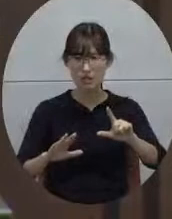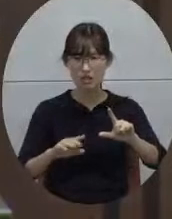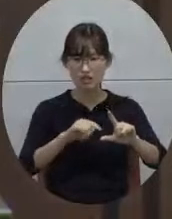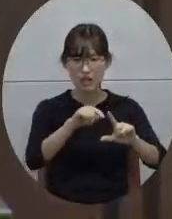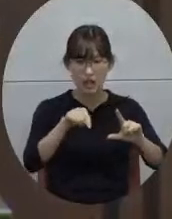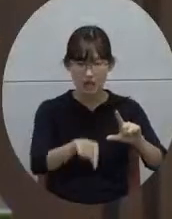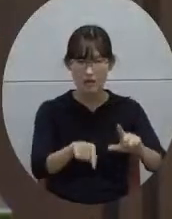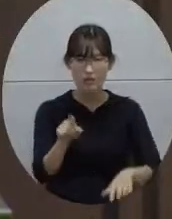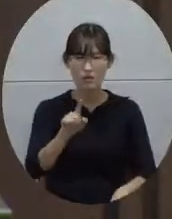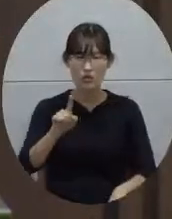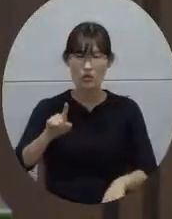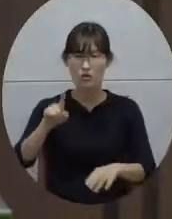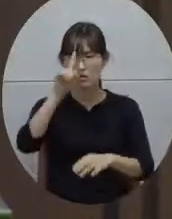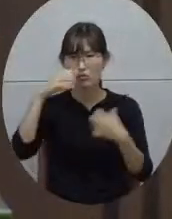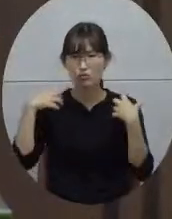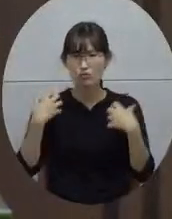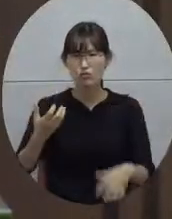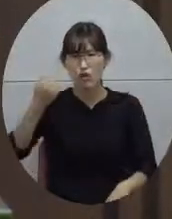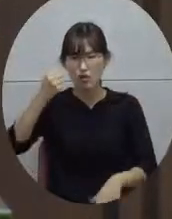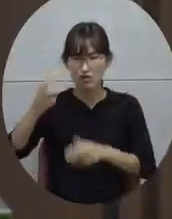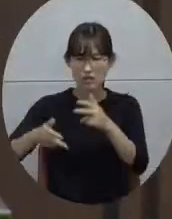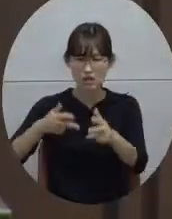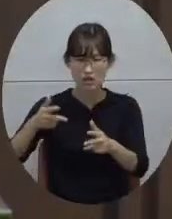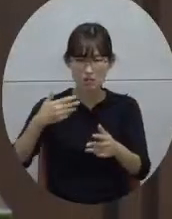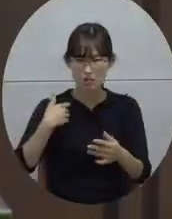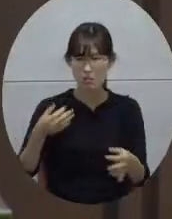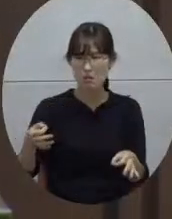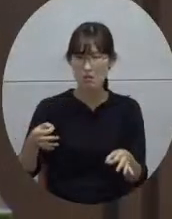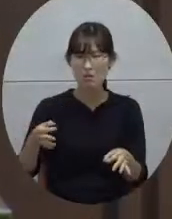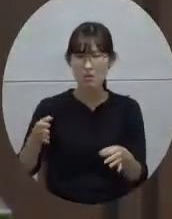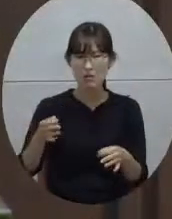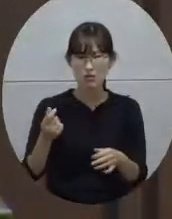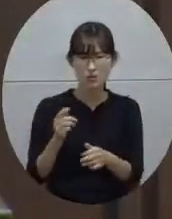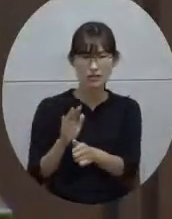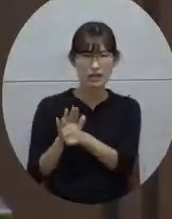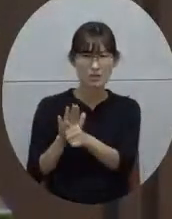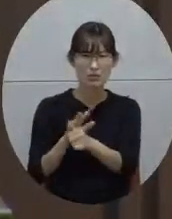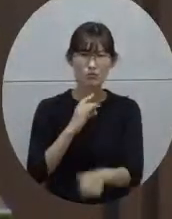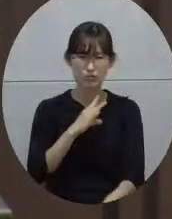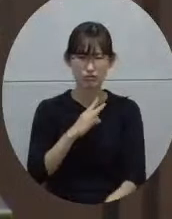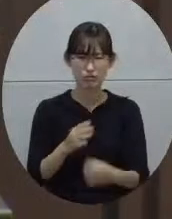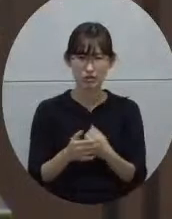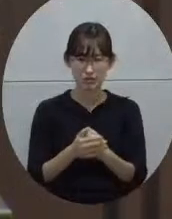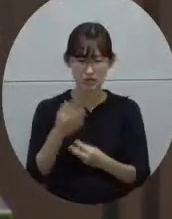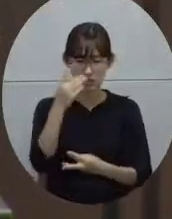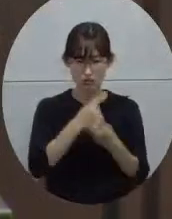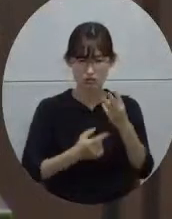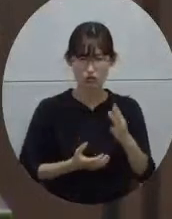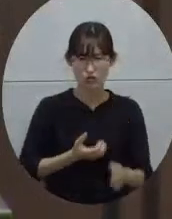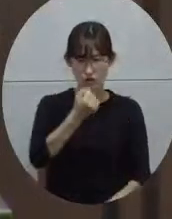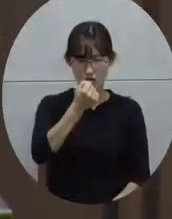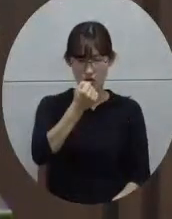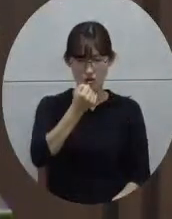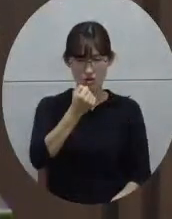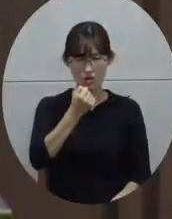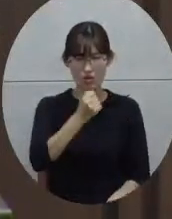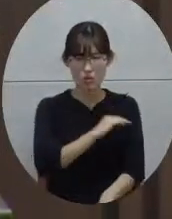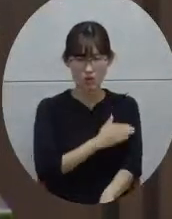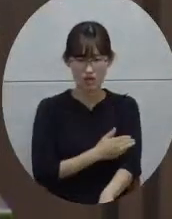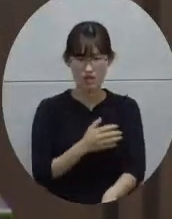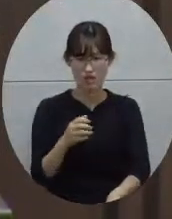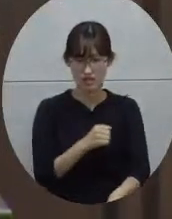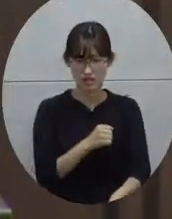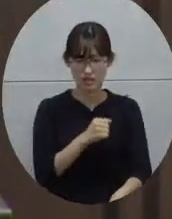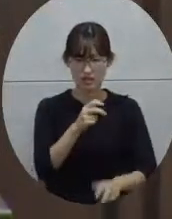일입니다. 따라서 이른바 청주형 복지가 필요합니다. AI 기반의 스마트 돌봄